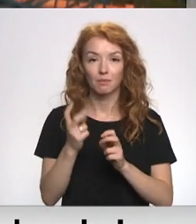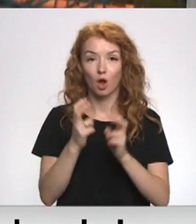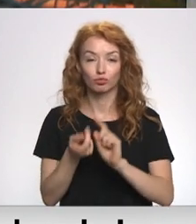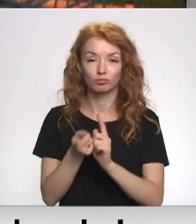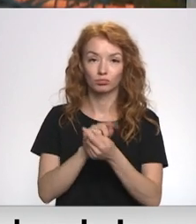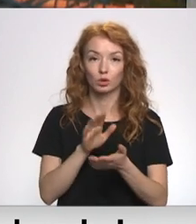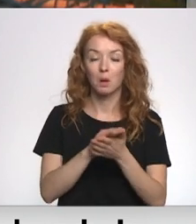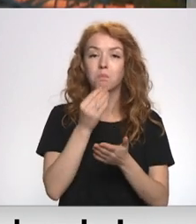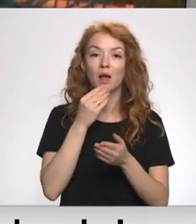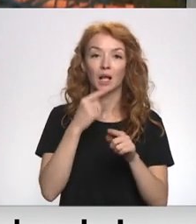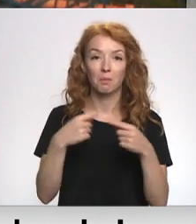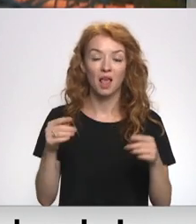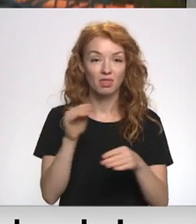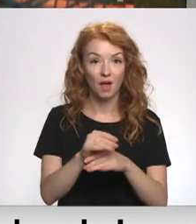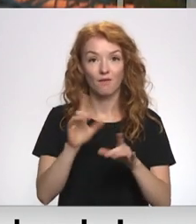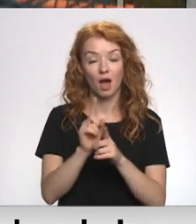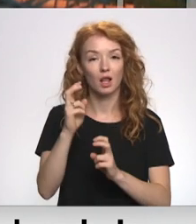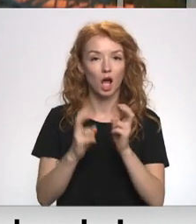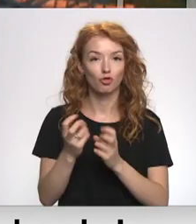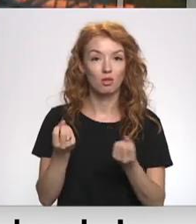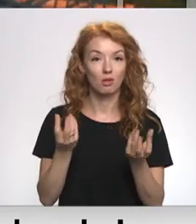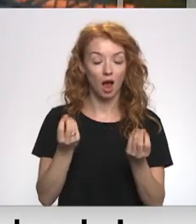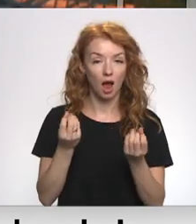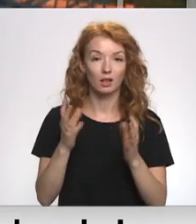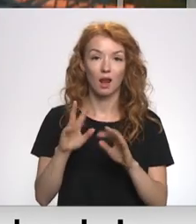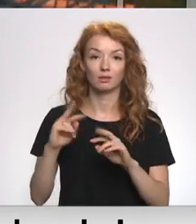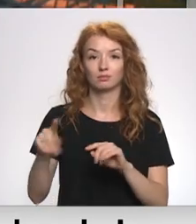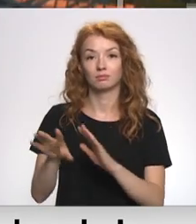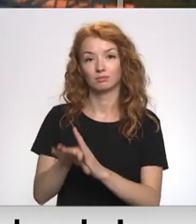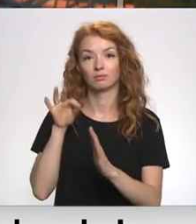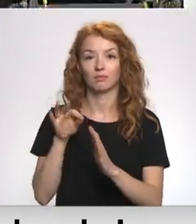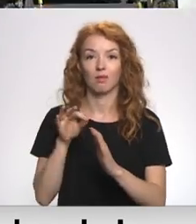pārtikas piedevu ražošanai, gan ražot gāzi alternatīvās enerģijas avotu.